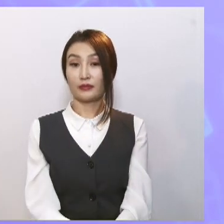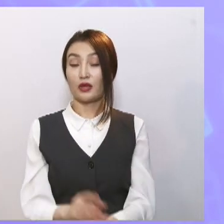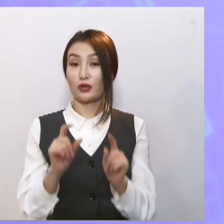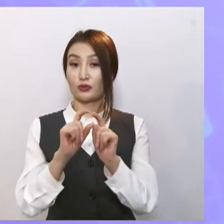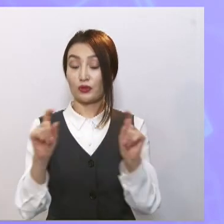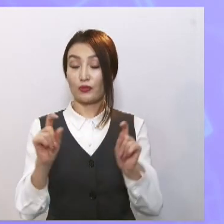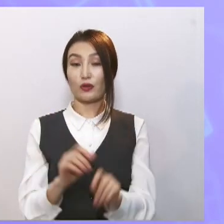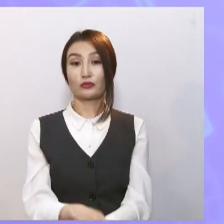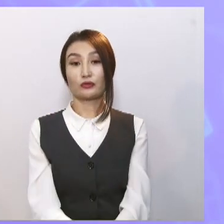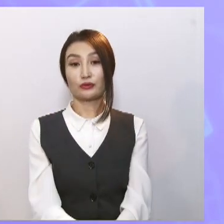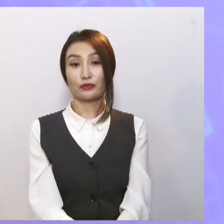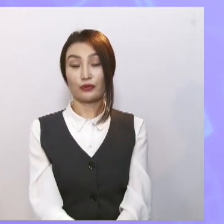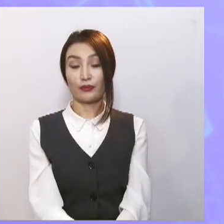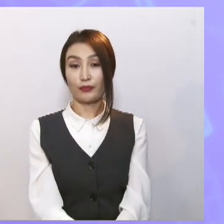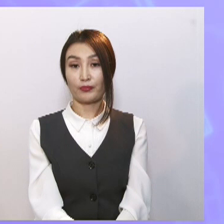сүйлөмдөрдү түзгүлө.